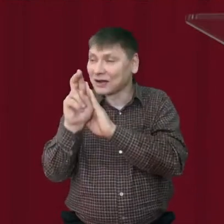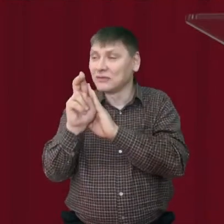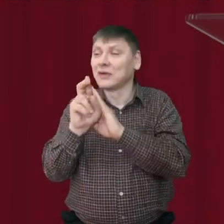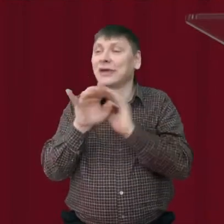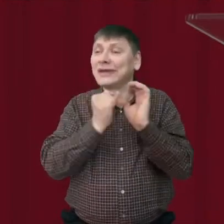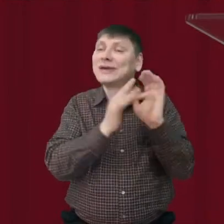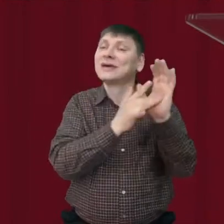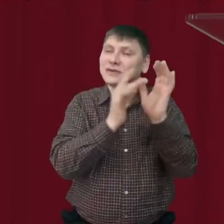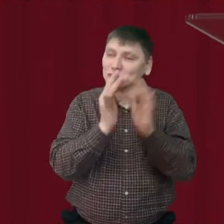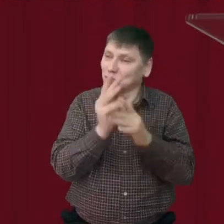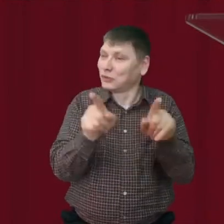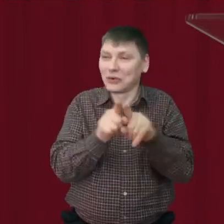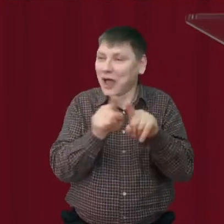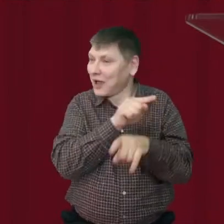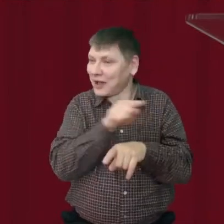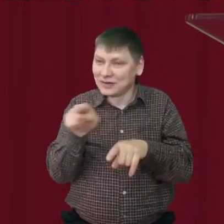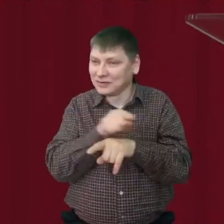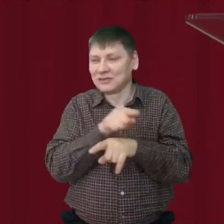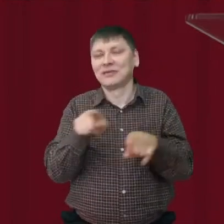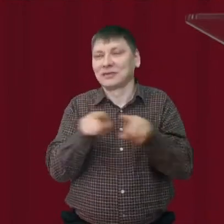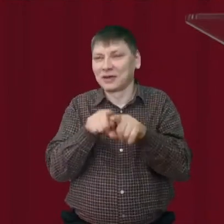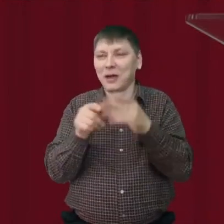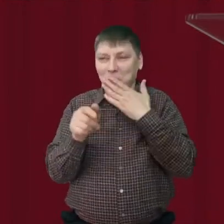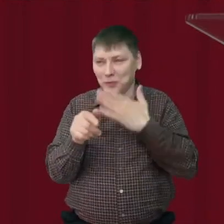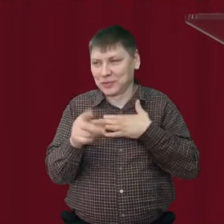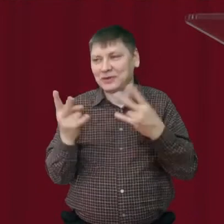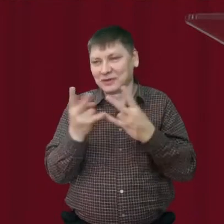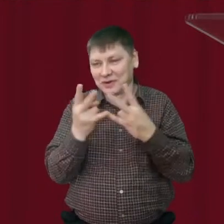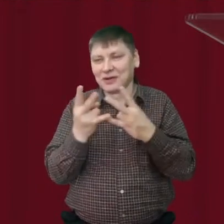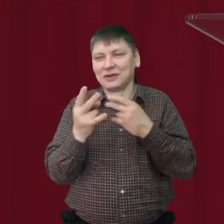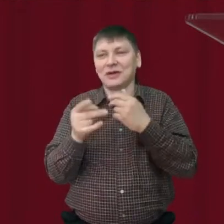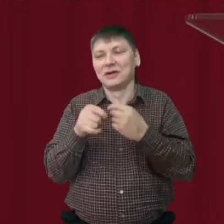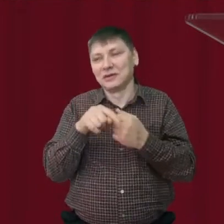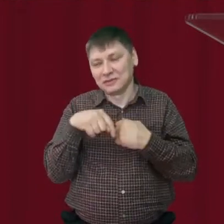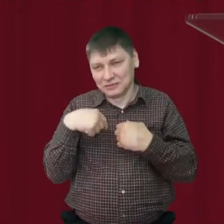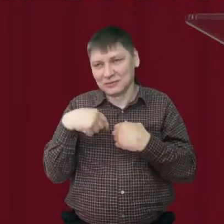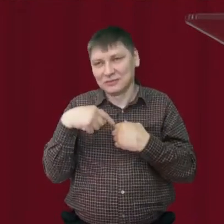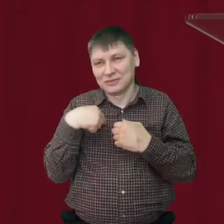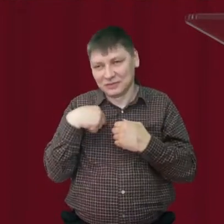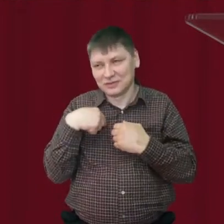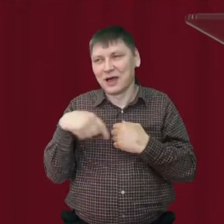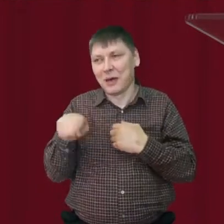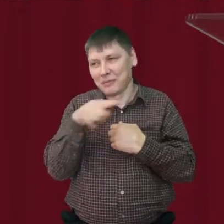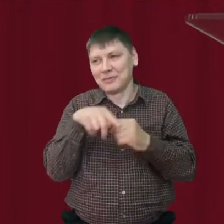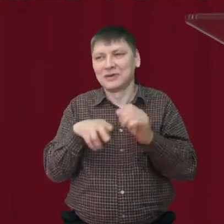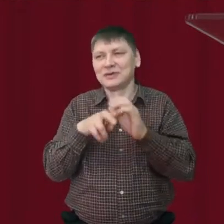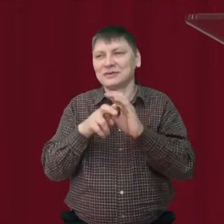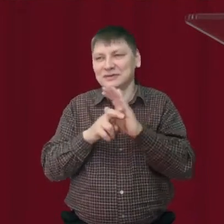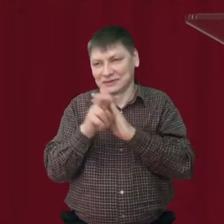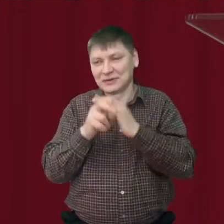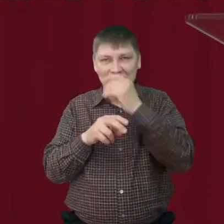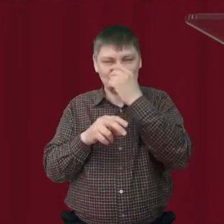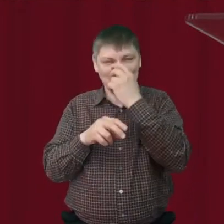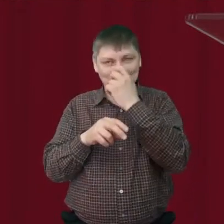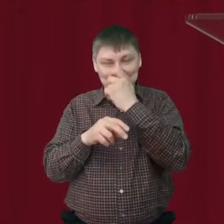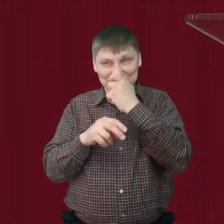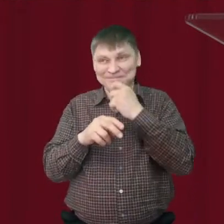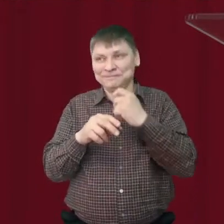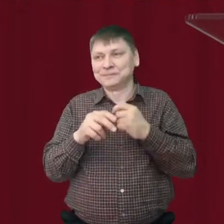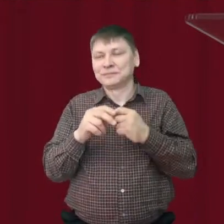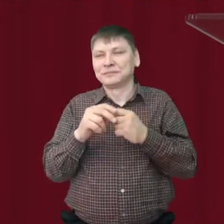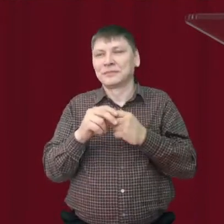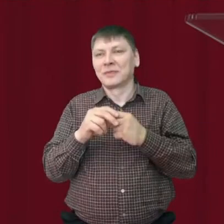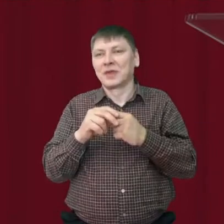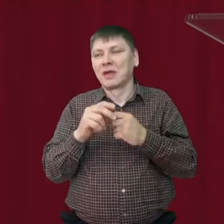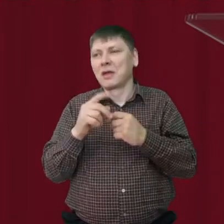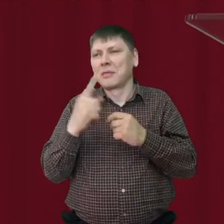Христу, жены относятся к своим мужьям. И в итоге можно сказать так, как призыв, как побуждение ко всем нам. Первое